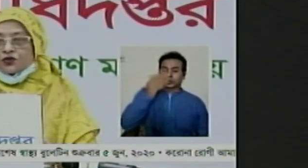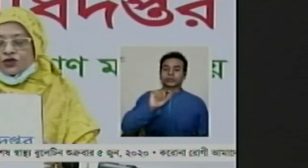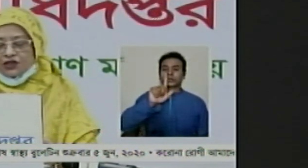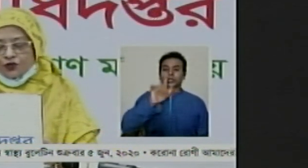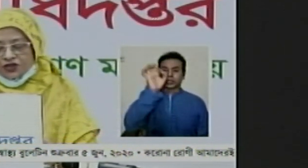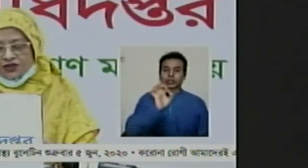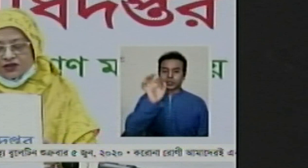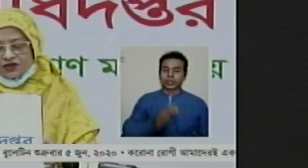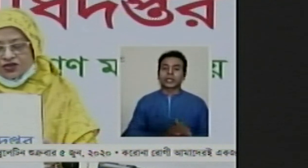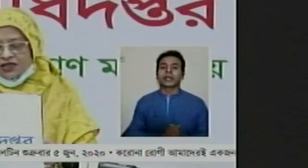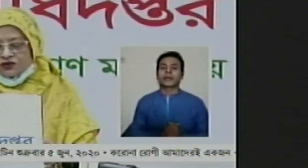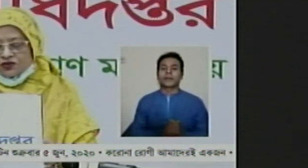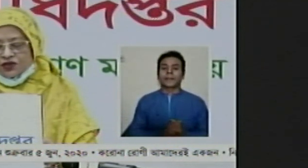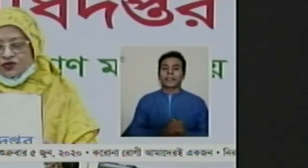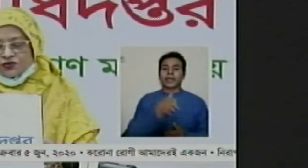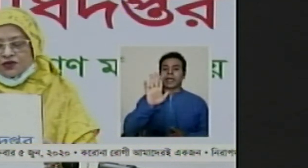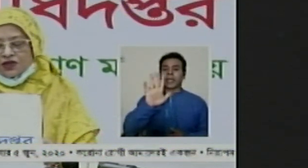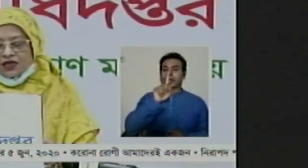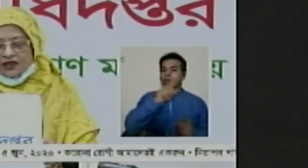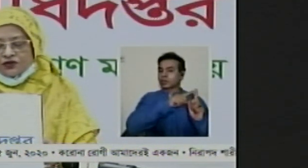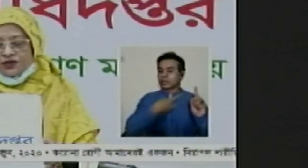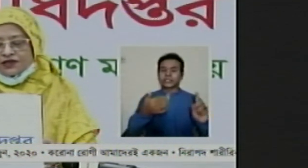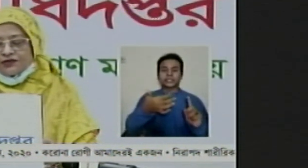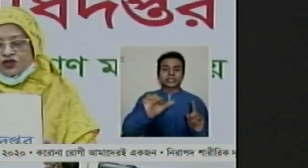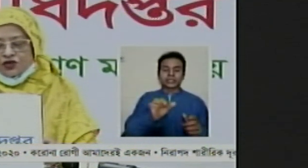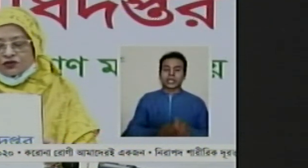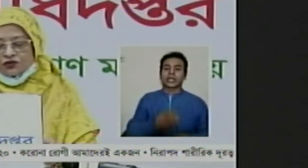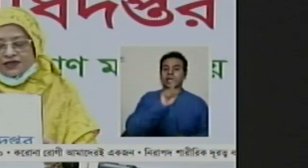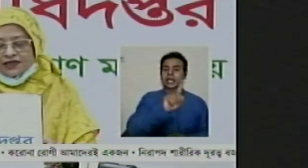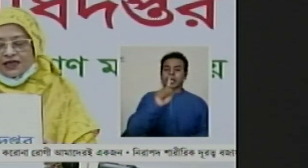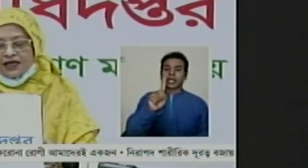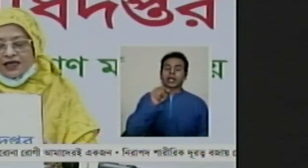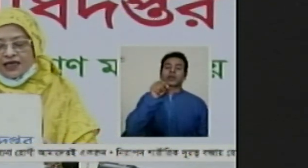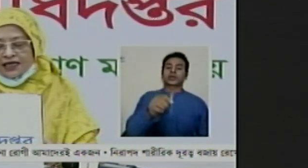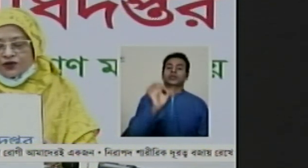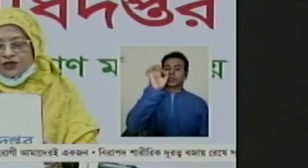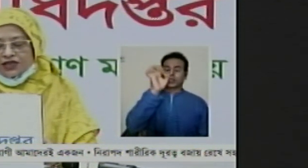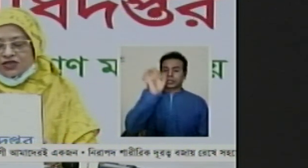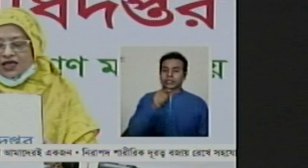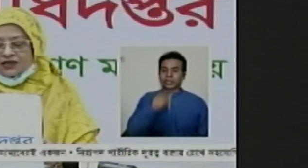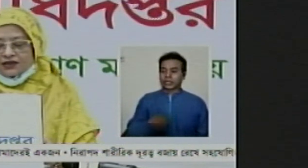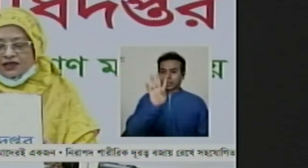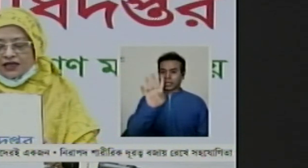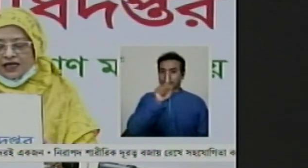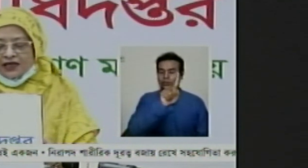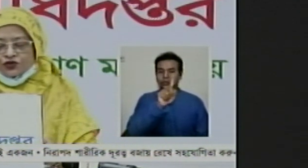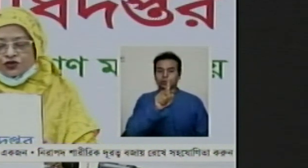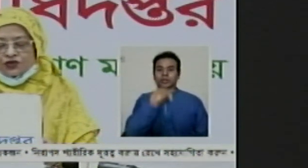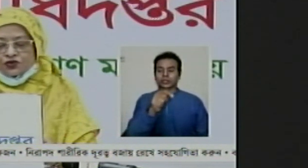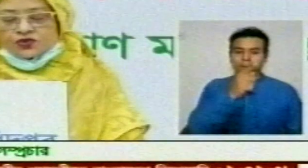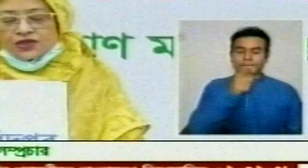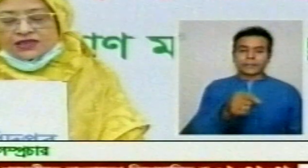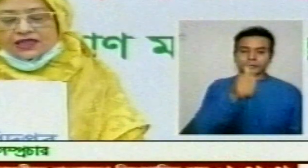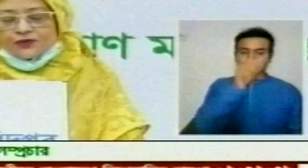60 বছরের অধিক বয়স 7% আক্রান্ত হয়েছেন বা শনাক্ত হয়েছেন, 51 থেকে 60